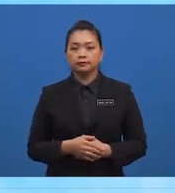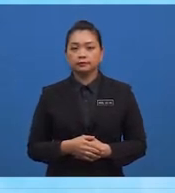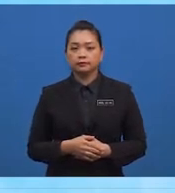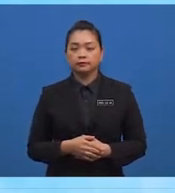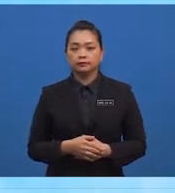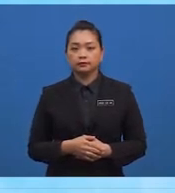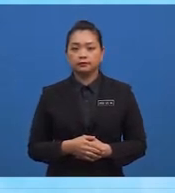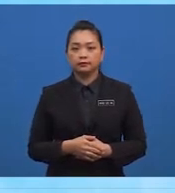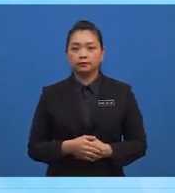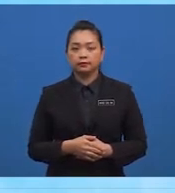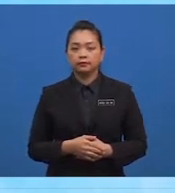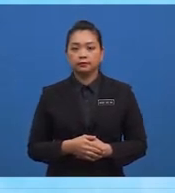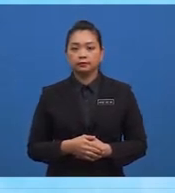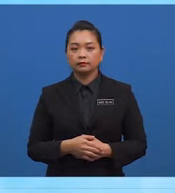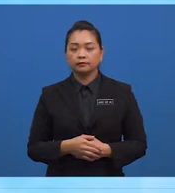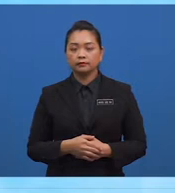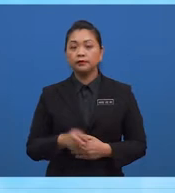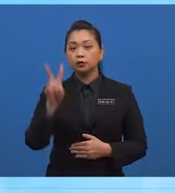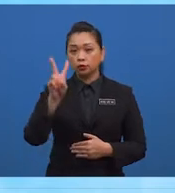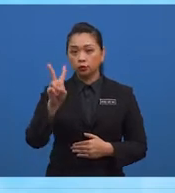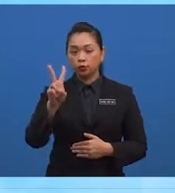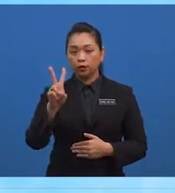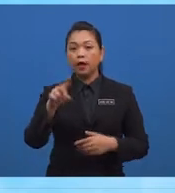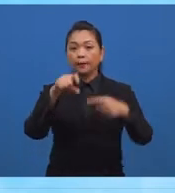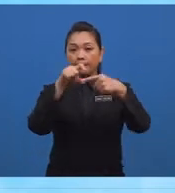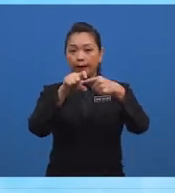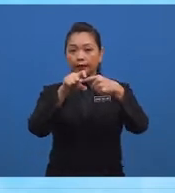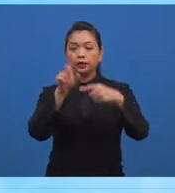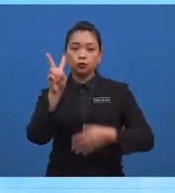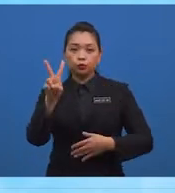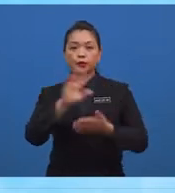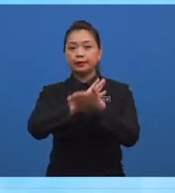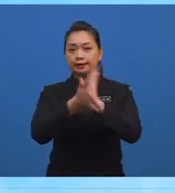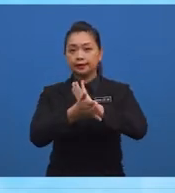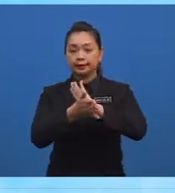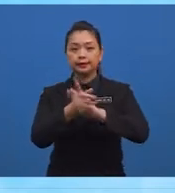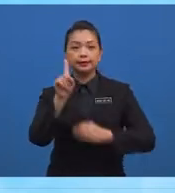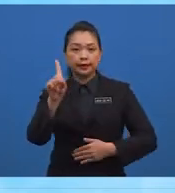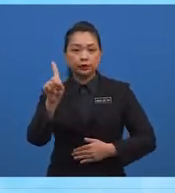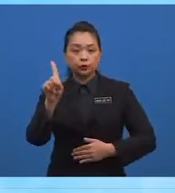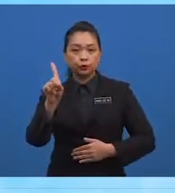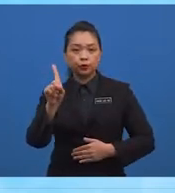2. 2 bahagi 2 menjadi 1.